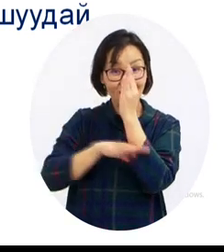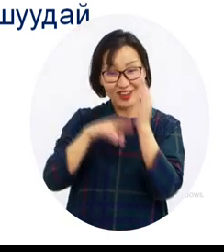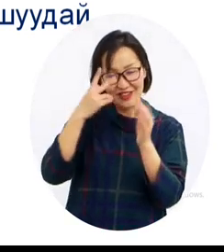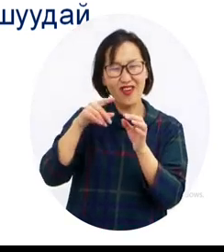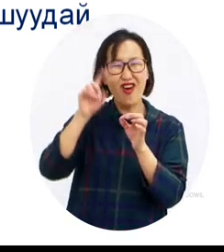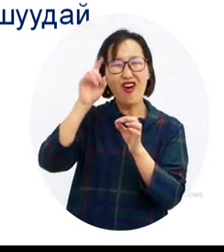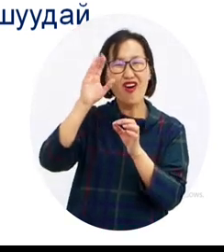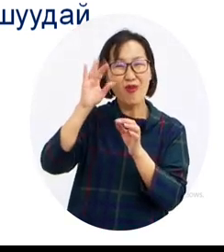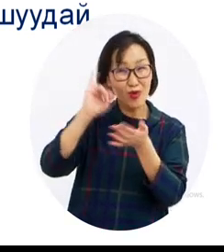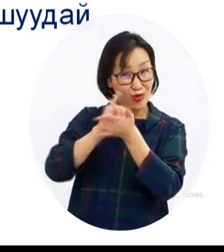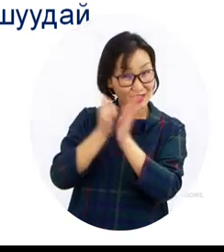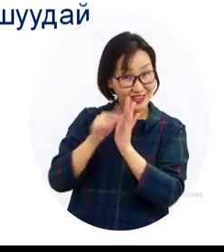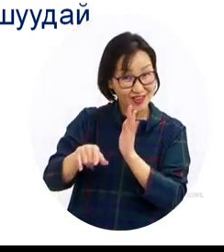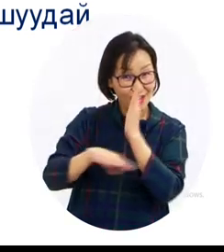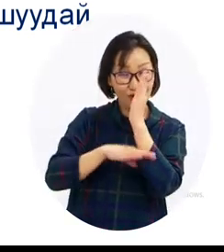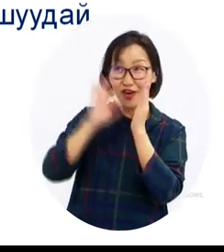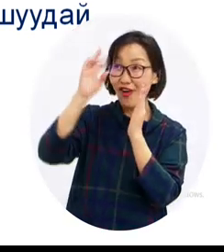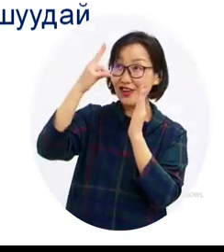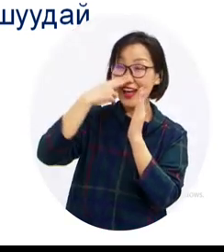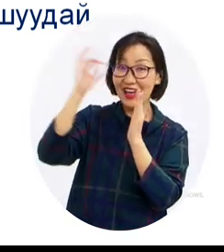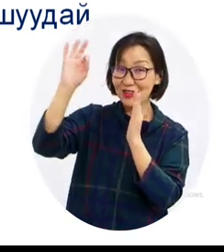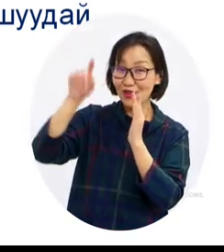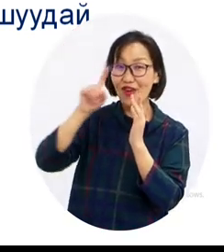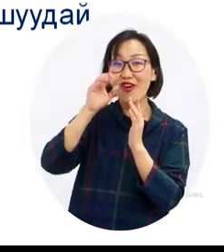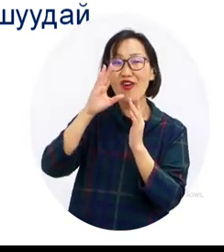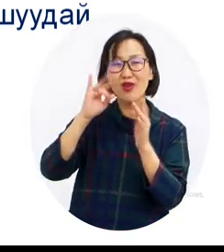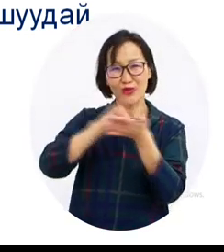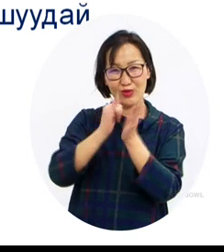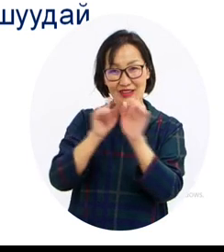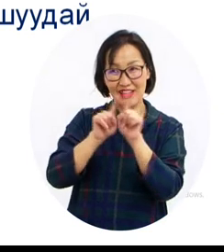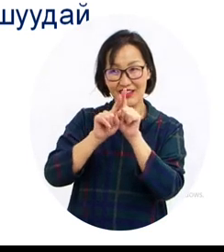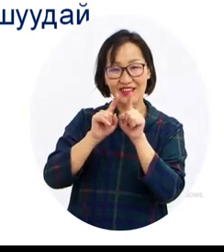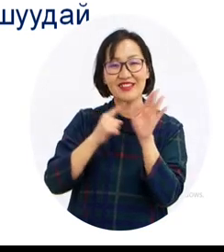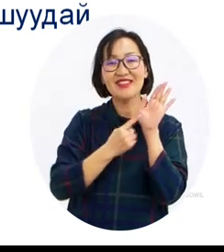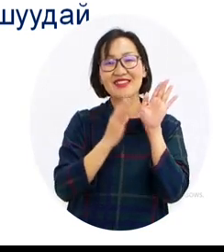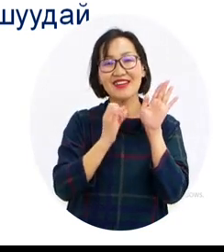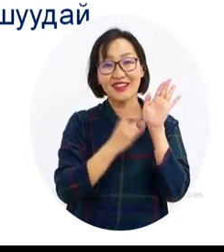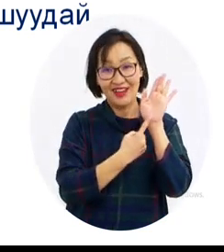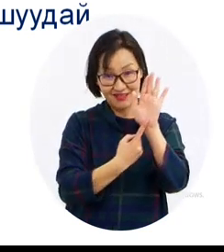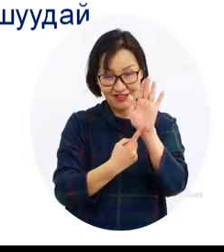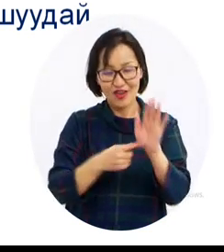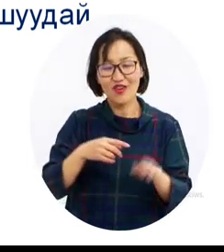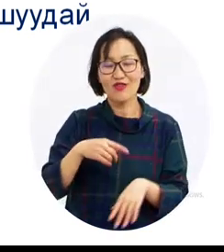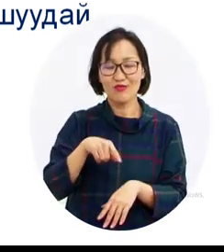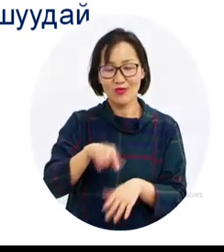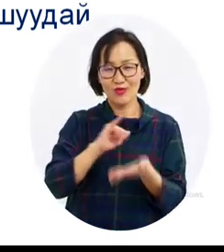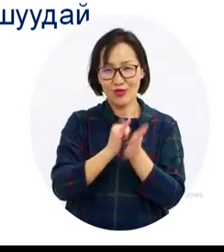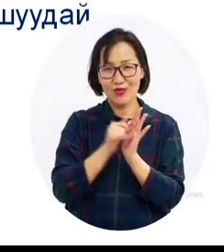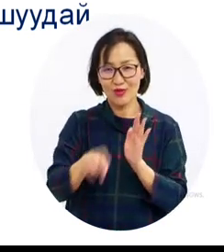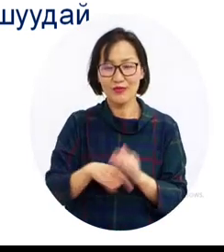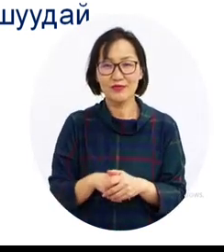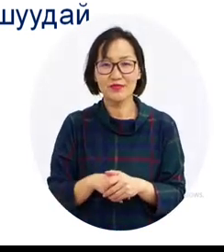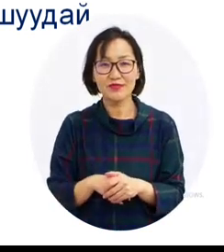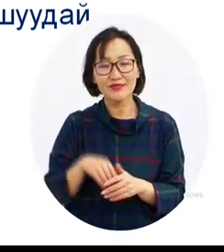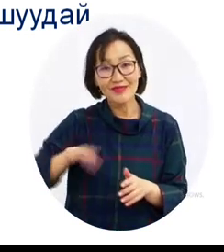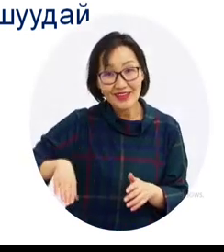ховор юмгаас өдрийн од шиг гэж хэлдэг тийм ээ. За тэгвэл нүдний гим гэдэг маань өдрийн од шиг гэдэг хэл зүтгтэй